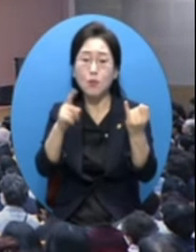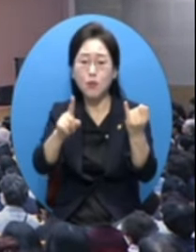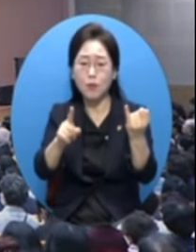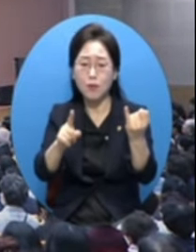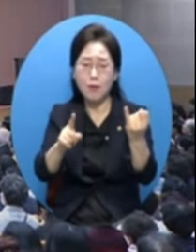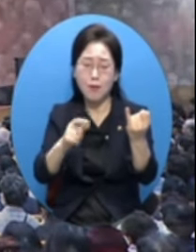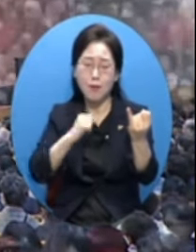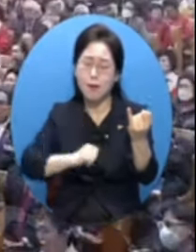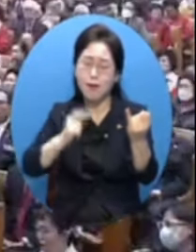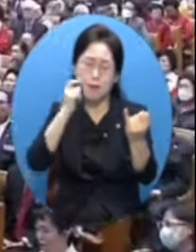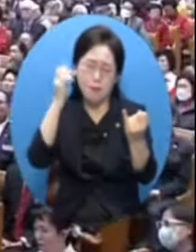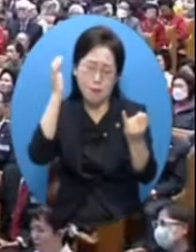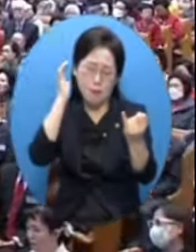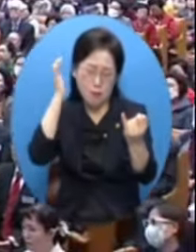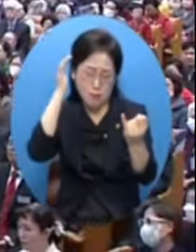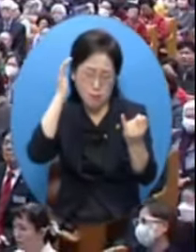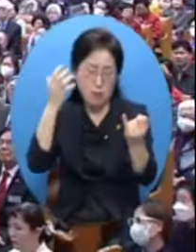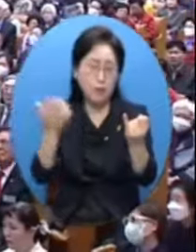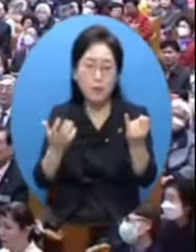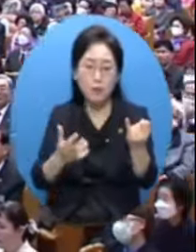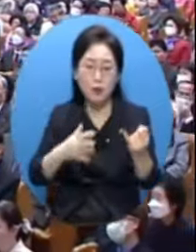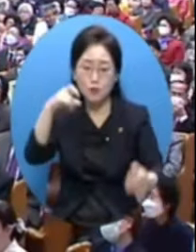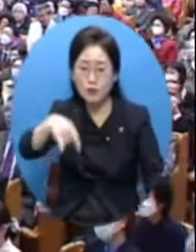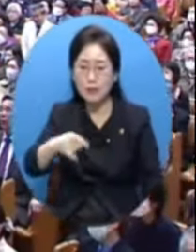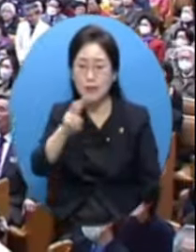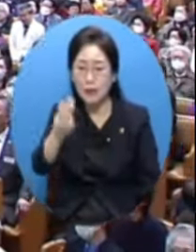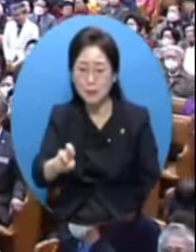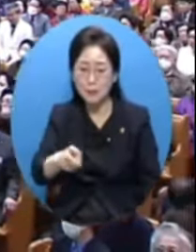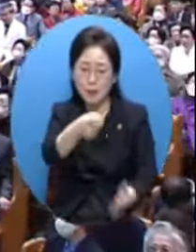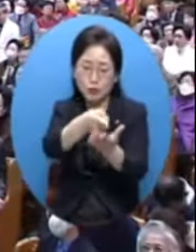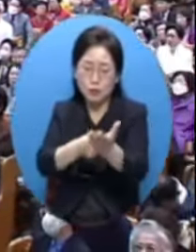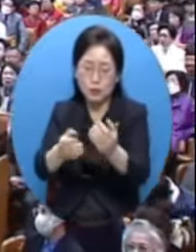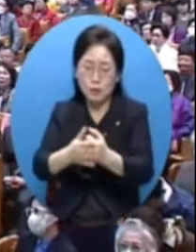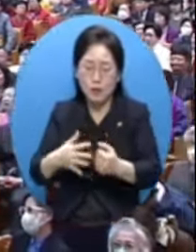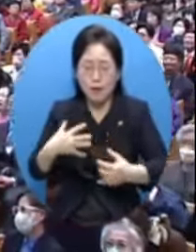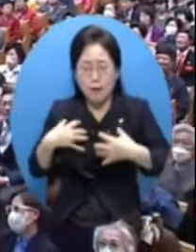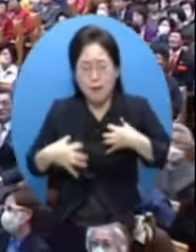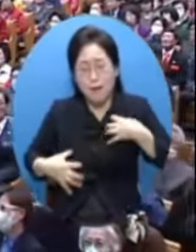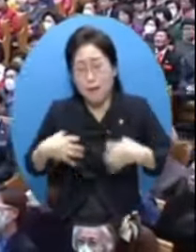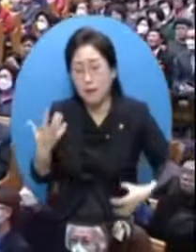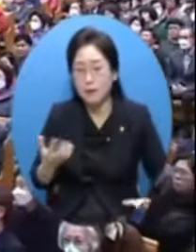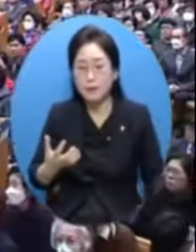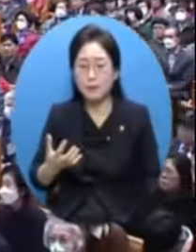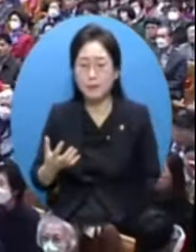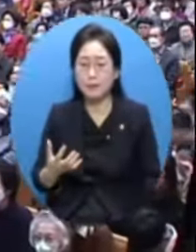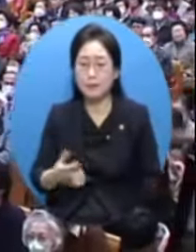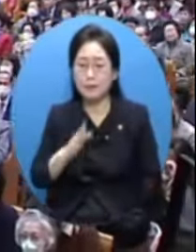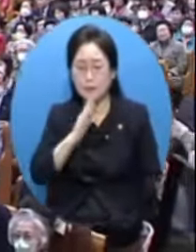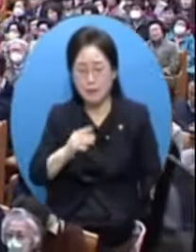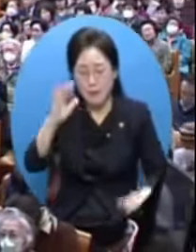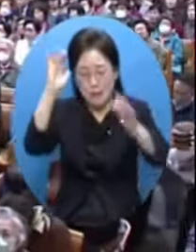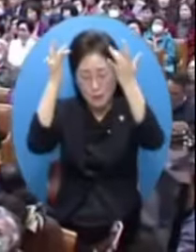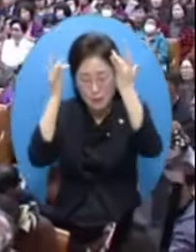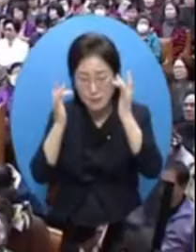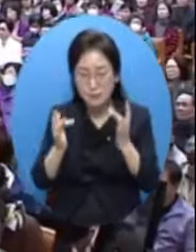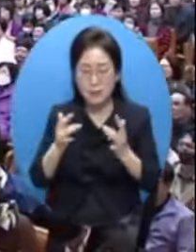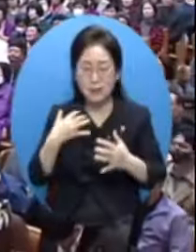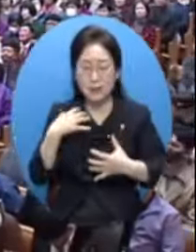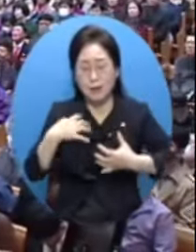극심한 고통이었습니다. 위암 수술에 온몸의 통증이 너무 심해서 통증이 오면 온몸에 식은땀이 나고